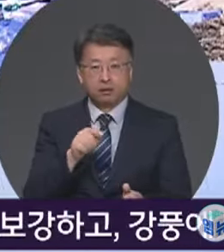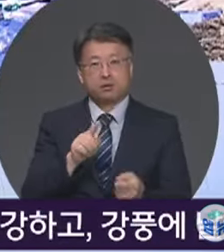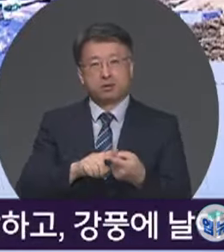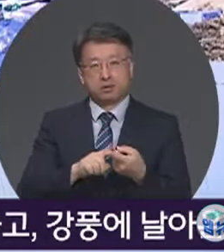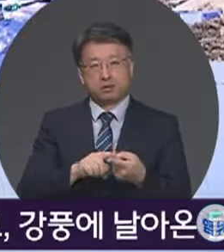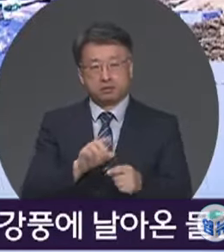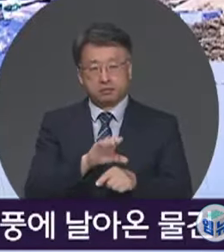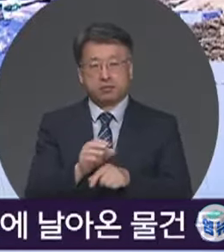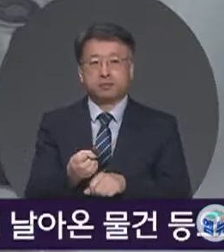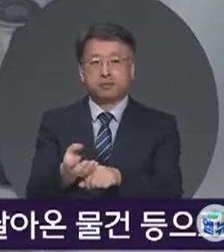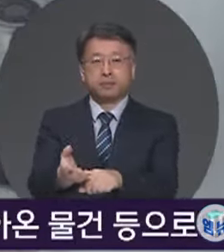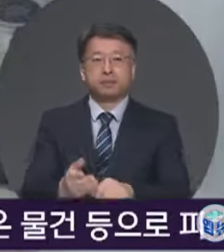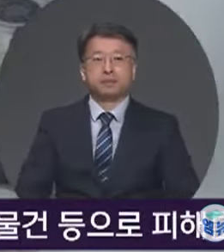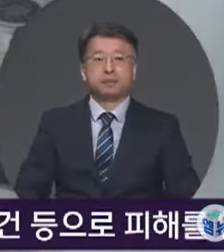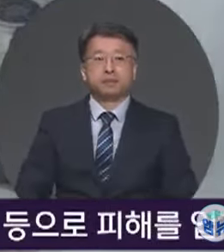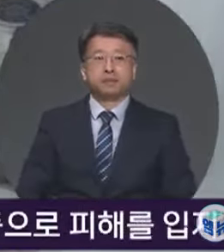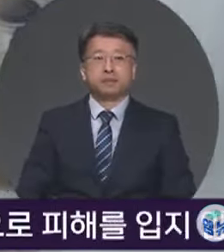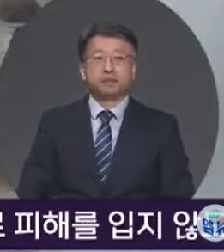다녀왔습니다.